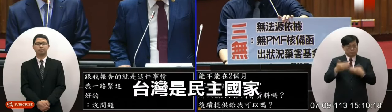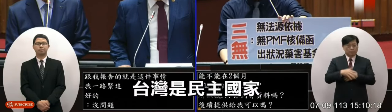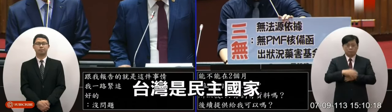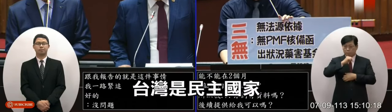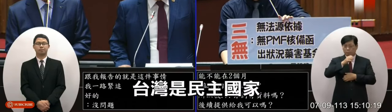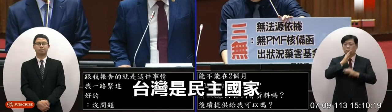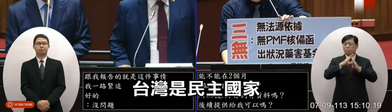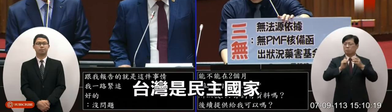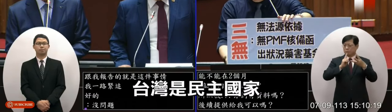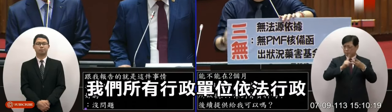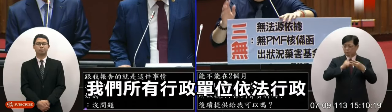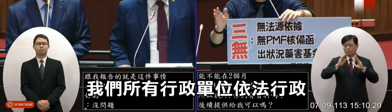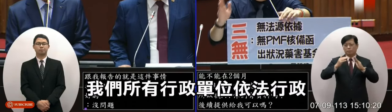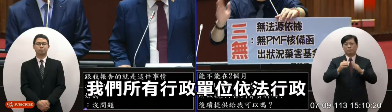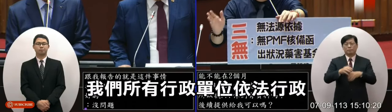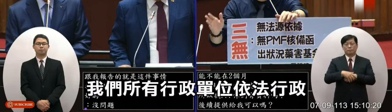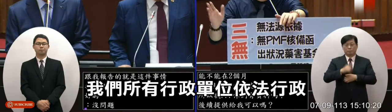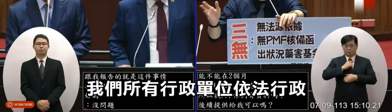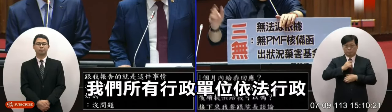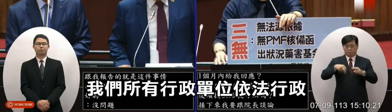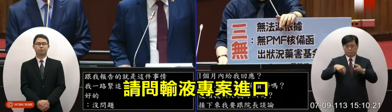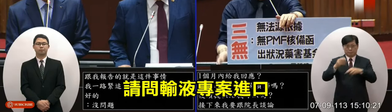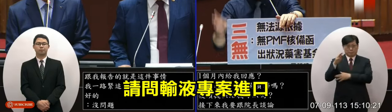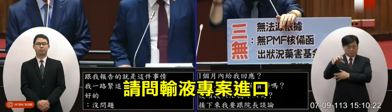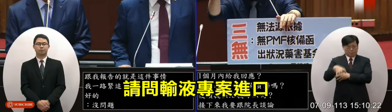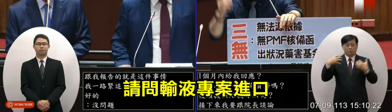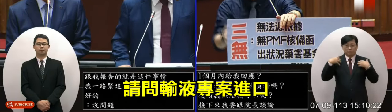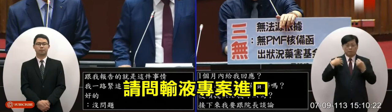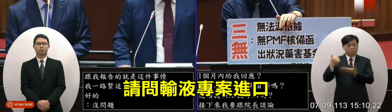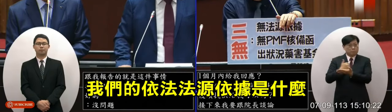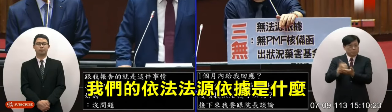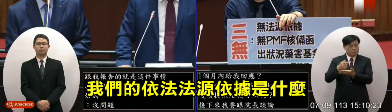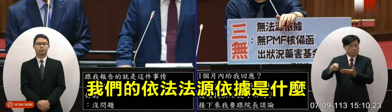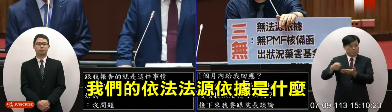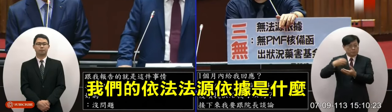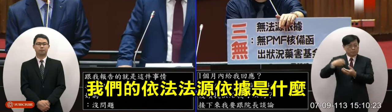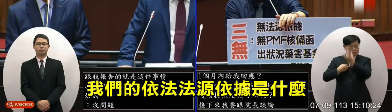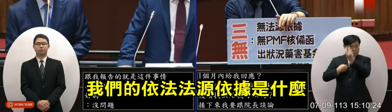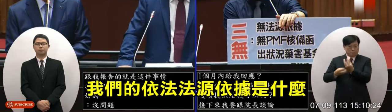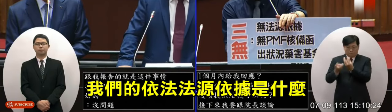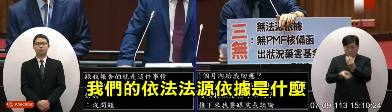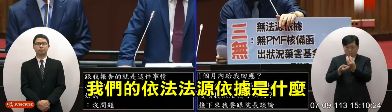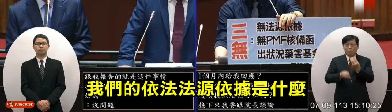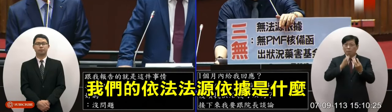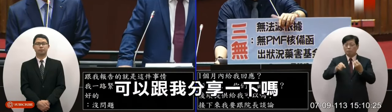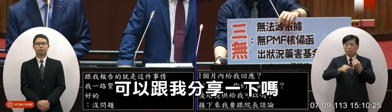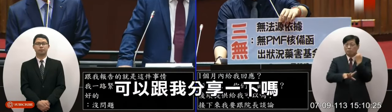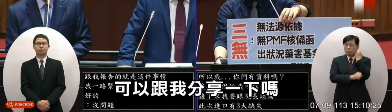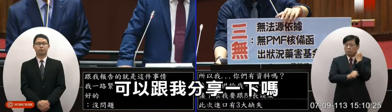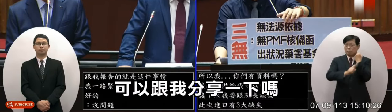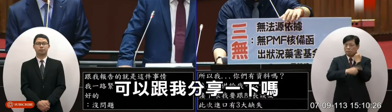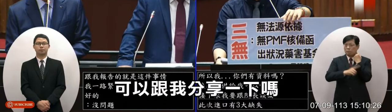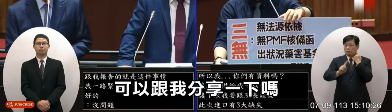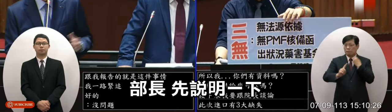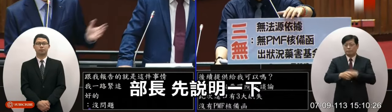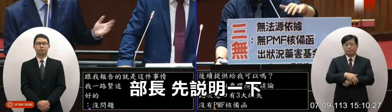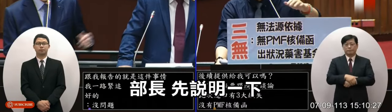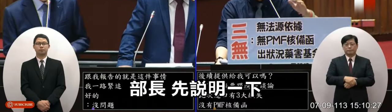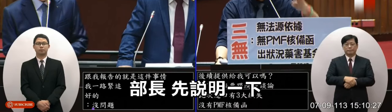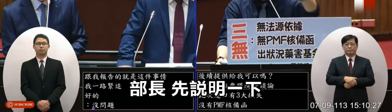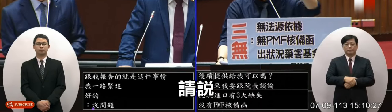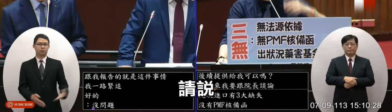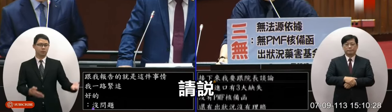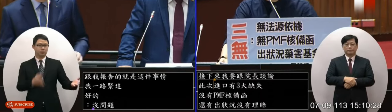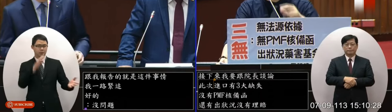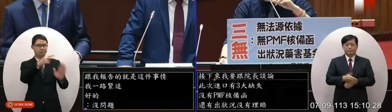台湾是民主国家，我们所有行政单位依法行政，请问输液专案进口，我们的依法法源依据是什么？可以跟我分享一下吗？ 部长，说